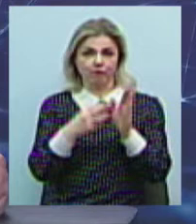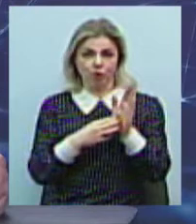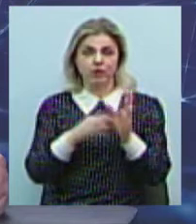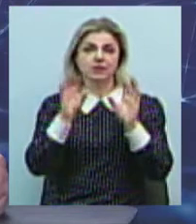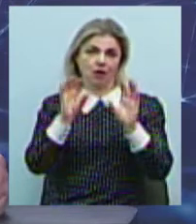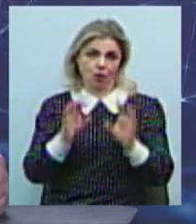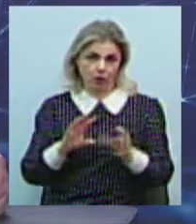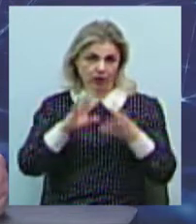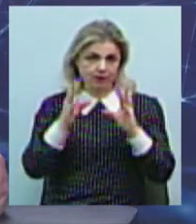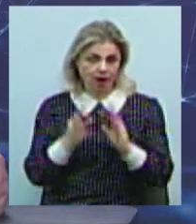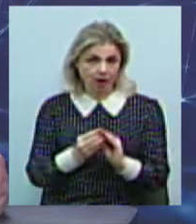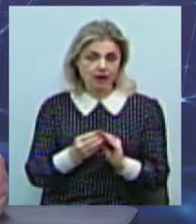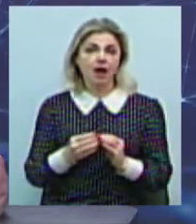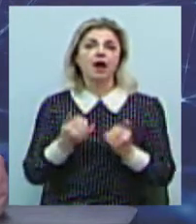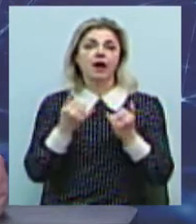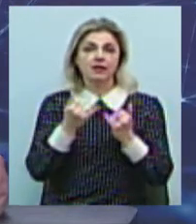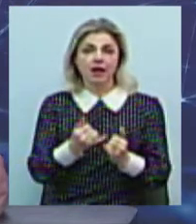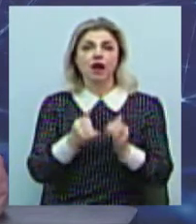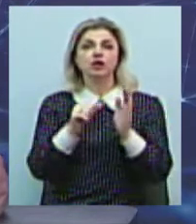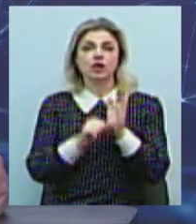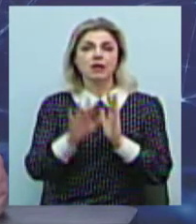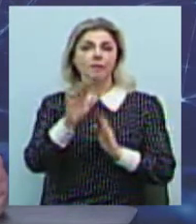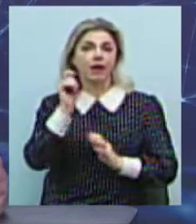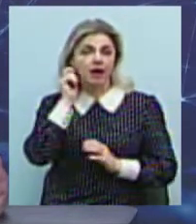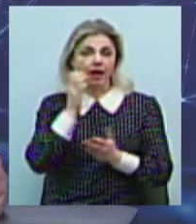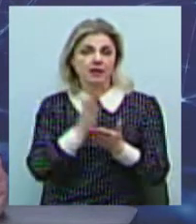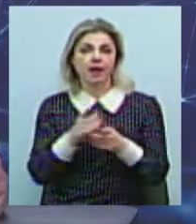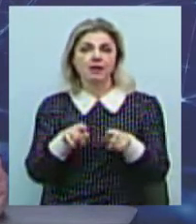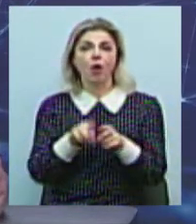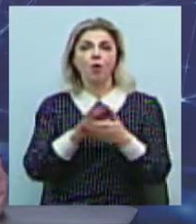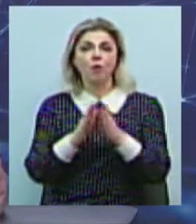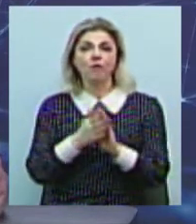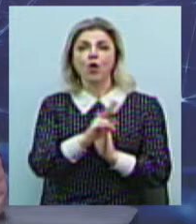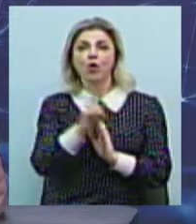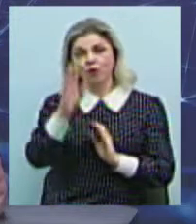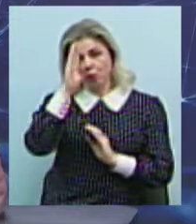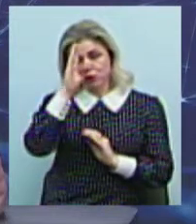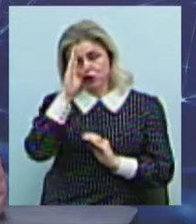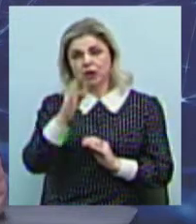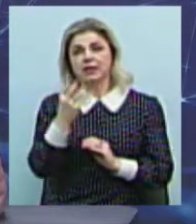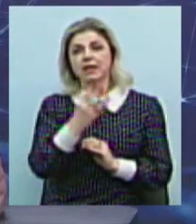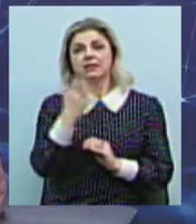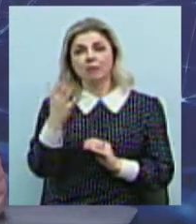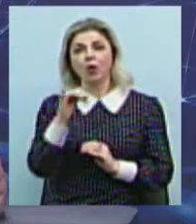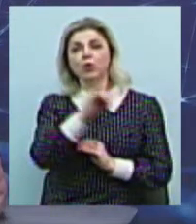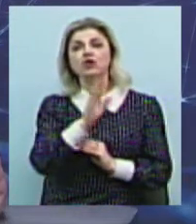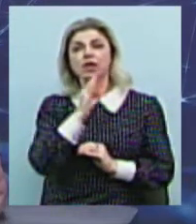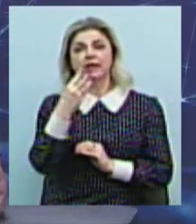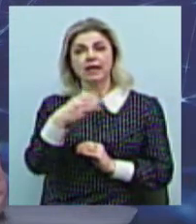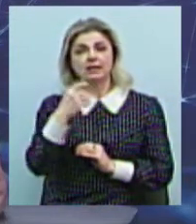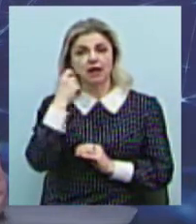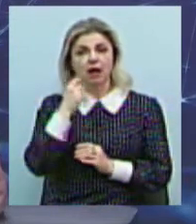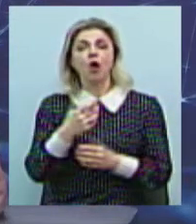загального закону. Тобто для 65-річних є в нас така умова, що у кого чоловіків 35, у жінок 30 років,